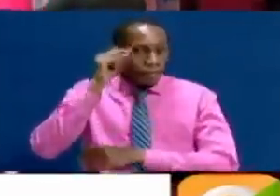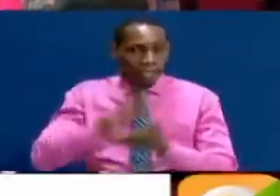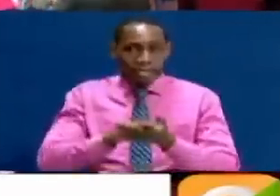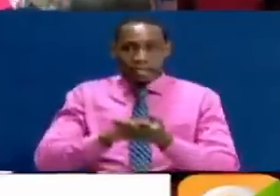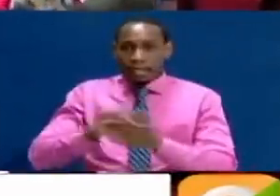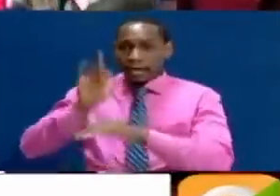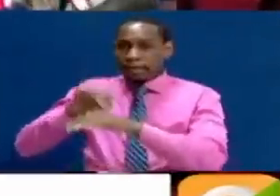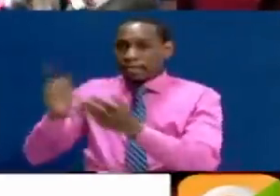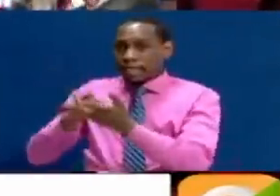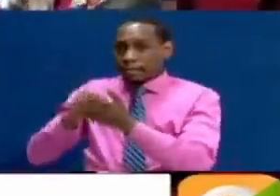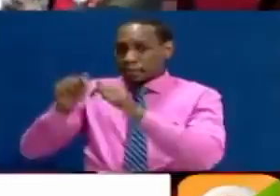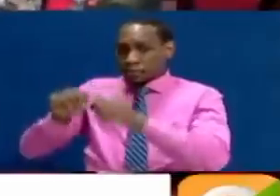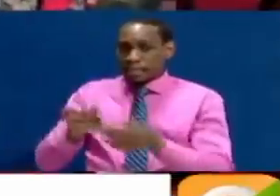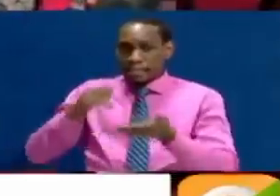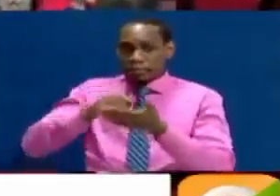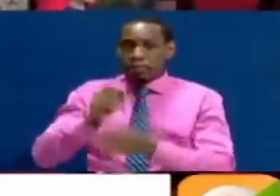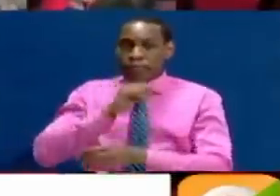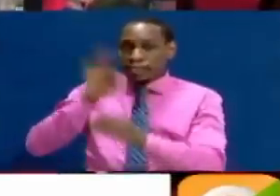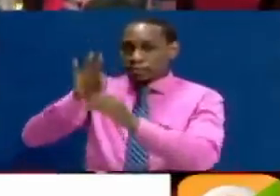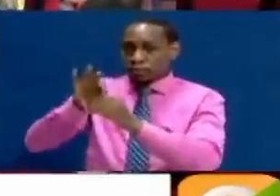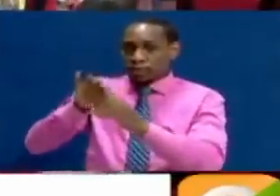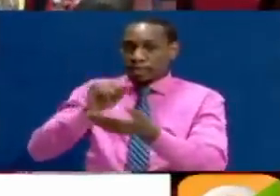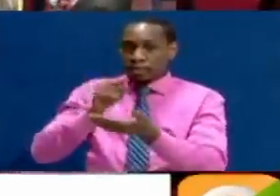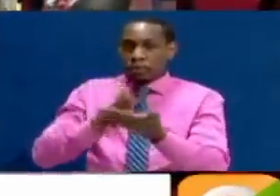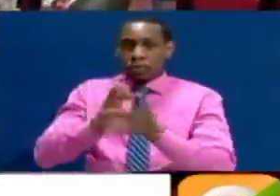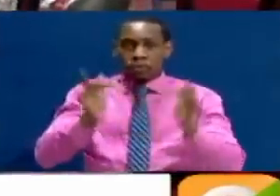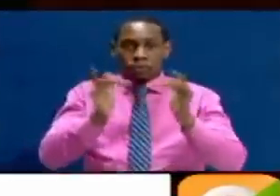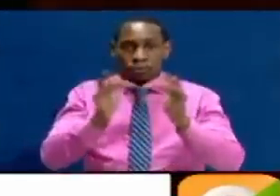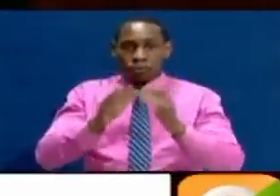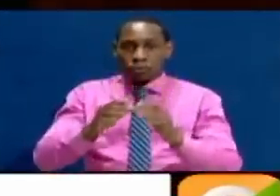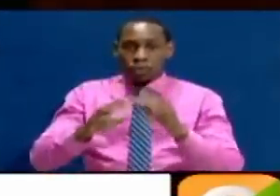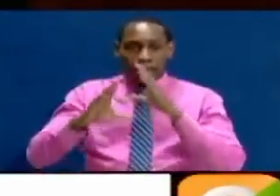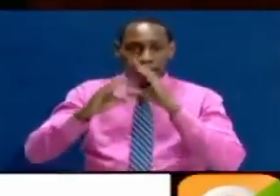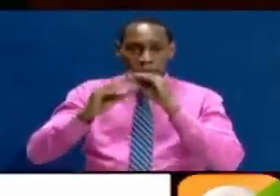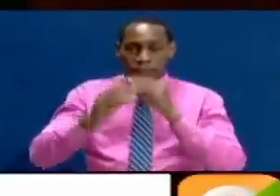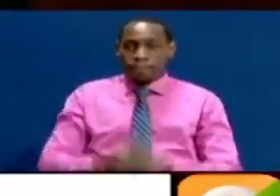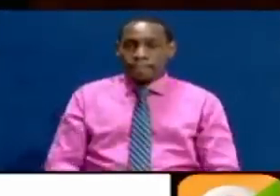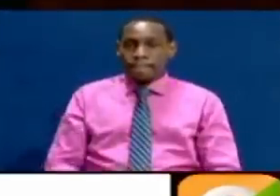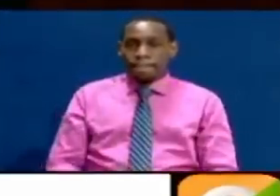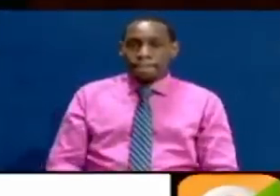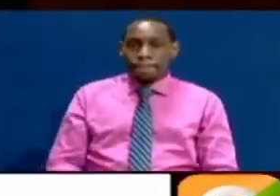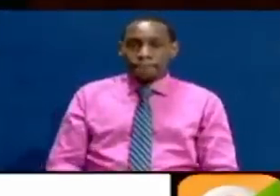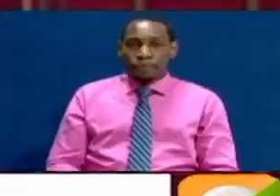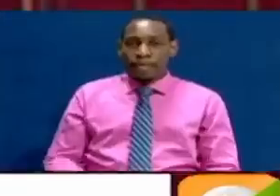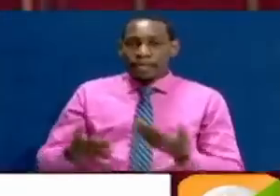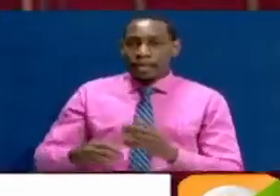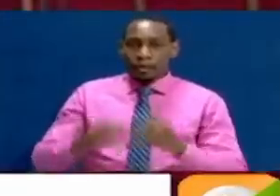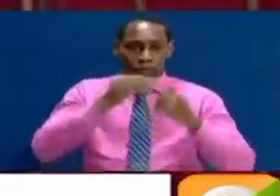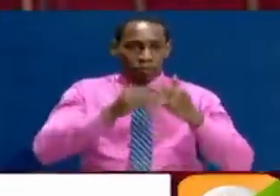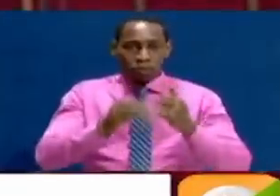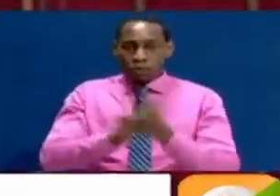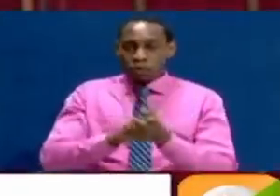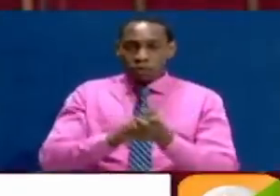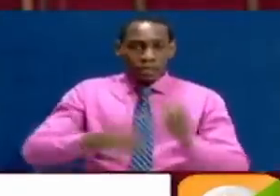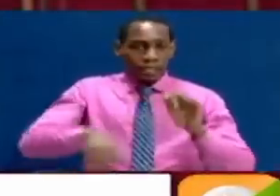kuvuruga mahesabu ya leo walijumuishwa kwenye kura iliyopigwa kupitia mtandao wa Zoom. That with Mr. Sonko out, Mr. Speaker,